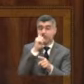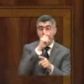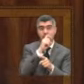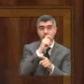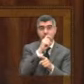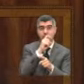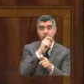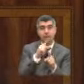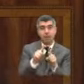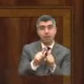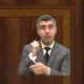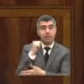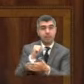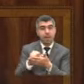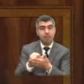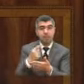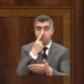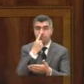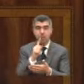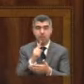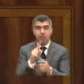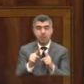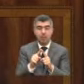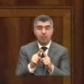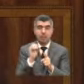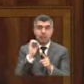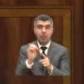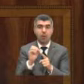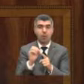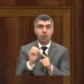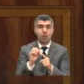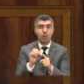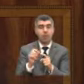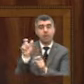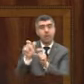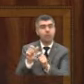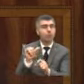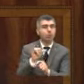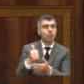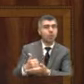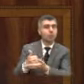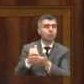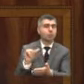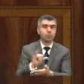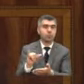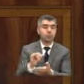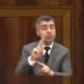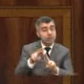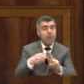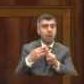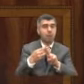غير اللي ما كيعطيكمش الضرائب كما بغيتو يتهيكل كما بغيتو، وهاد الناس اش غنديروا لهم دروك؟ جاوبونا السيد